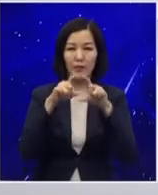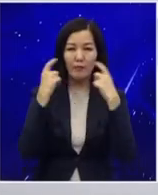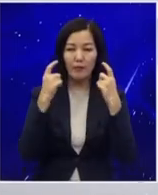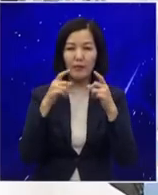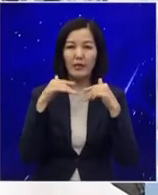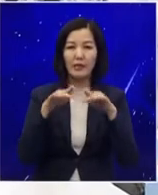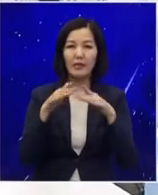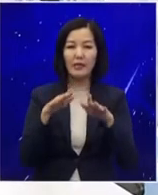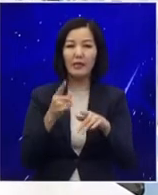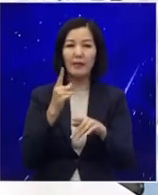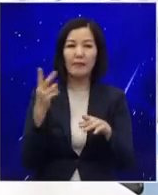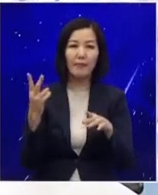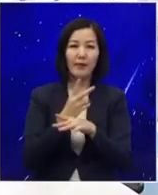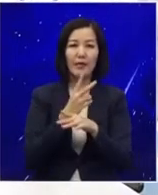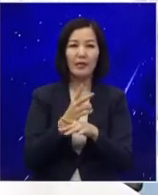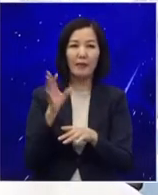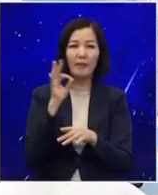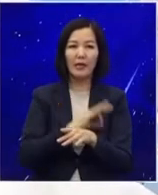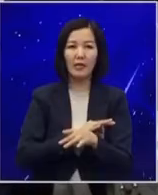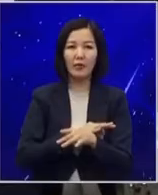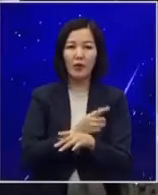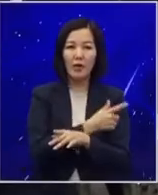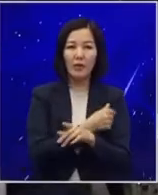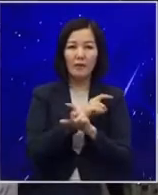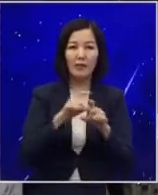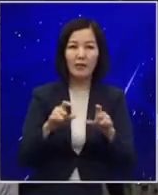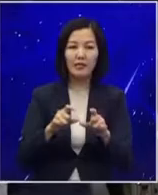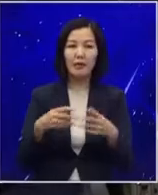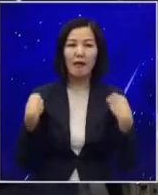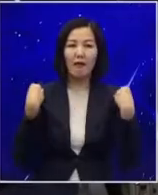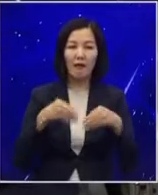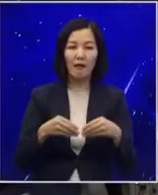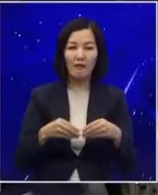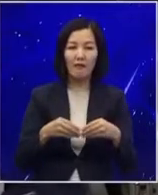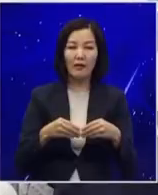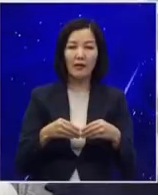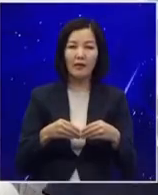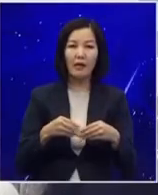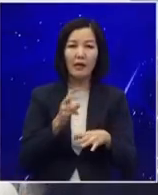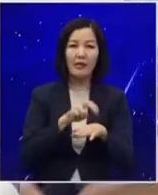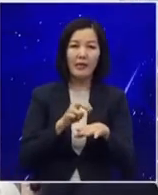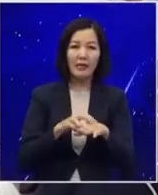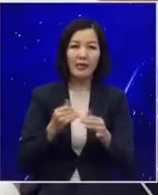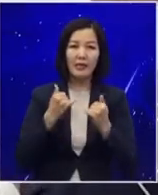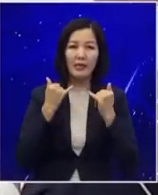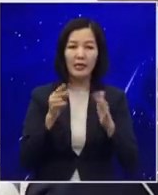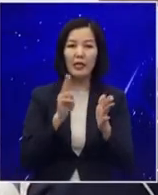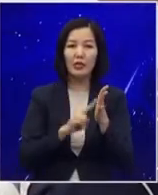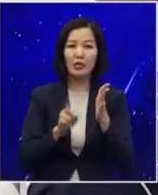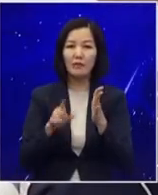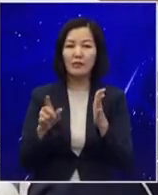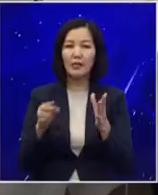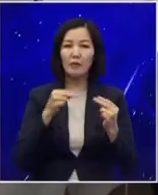бетперде тігіледі. Бір рет пайдалануға болатын медициналық халаттар, дәрігерлерге арналған арнайы киімдер де бар. 70 адам тұрақты